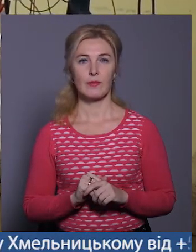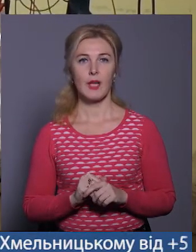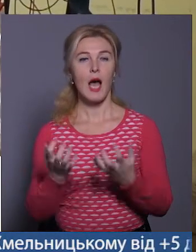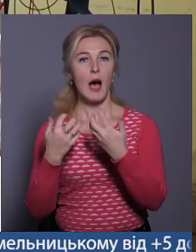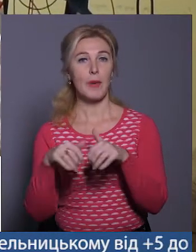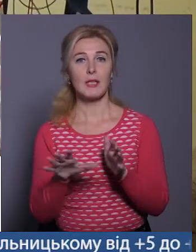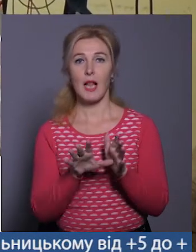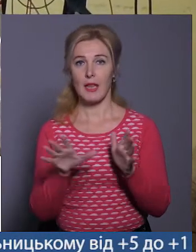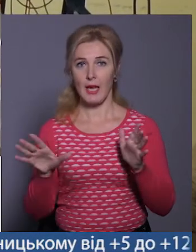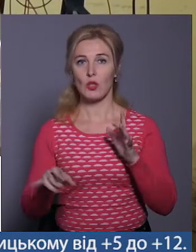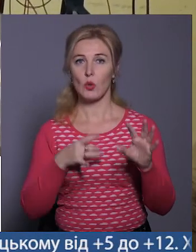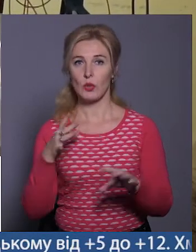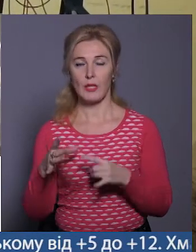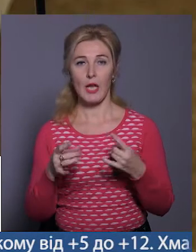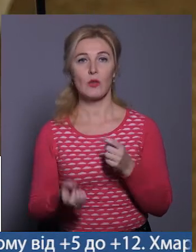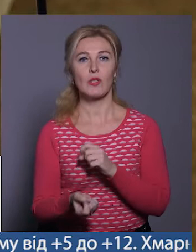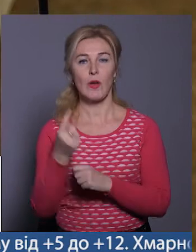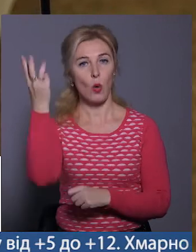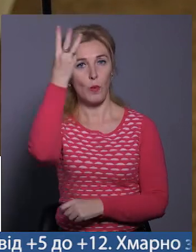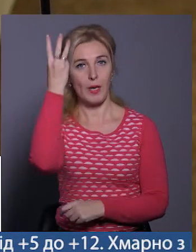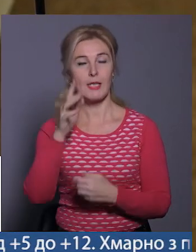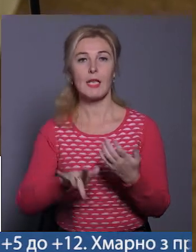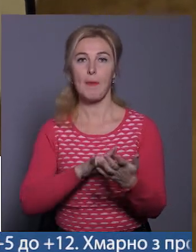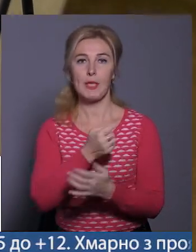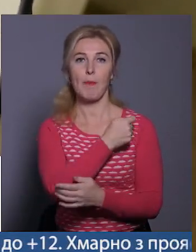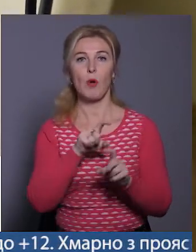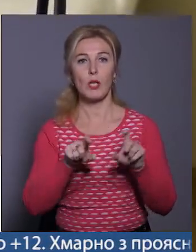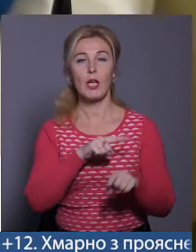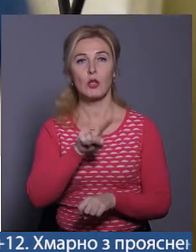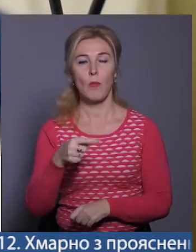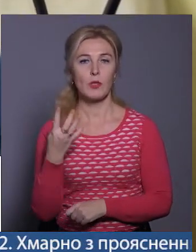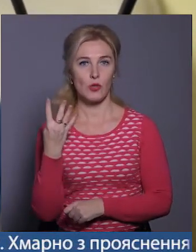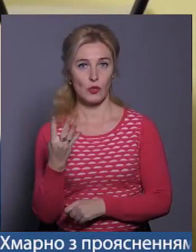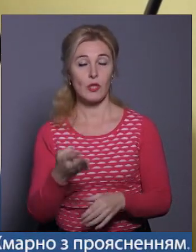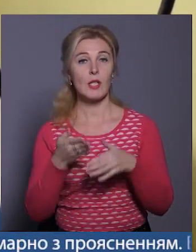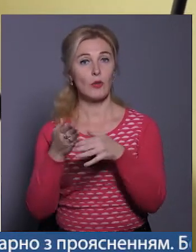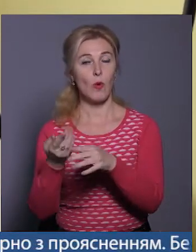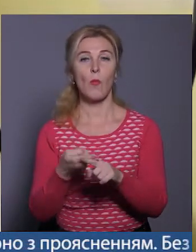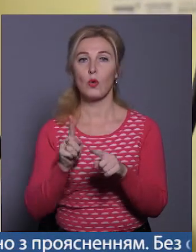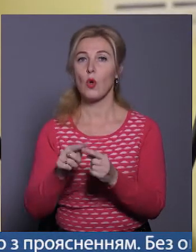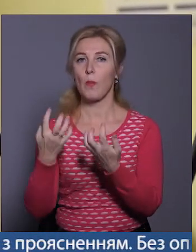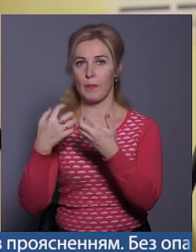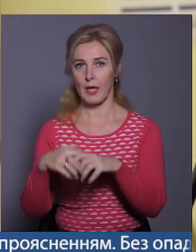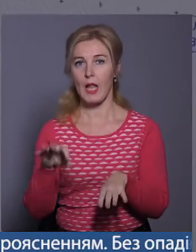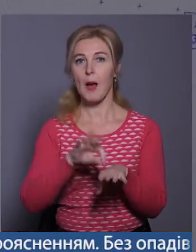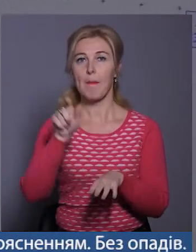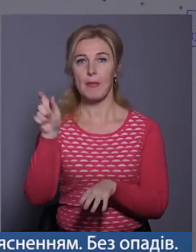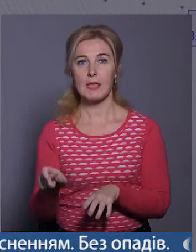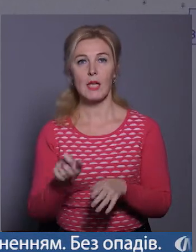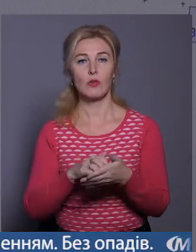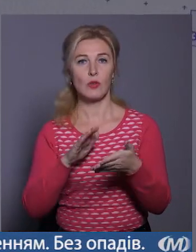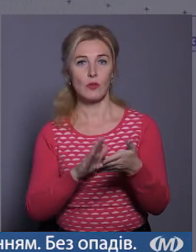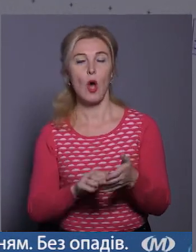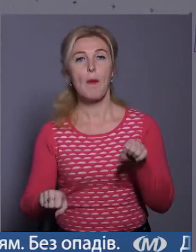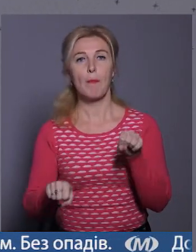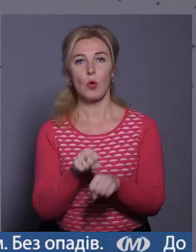Апарат електронейроміографії з'явився у Хмельницькій міській поліклініці номер 4. За допомогою цього приладу в пацієнта діагностують